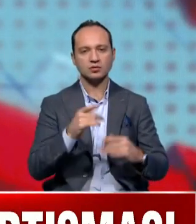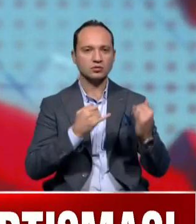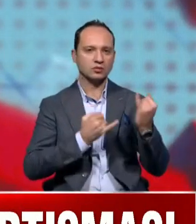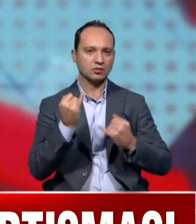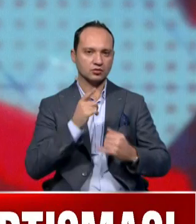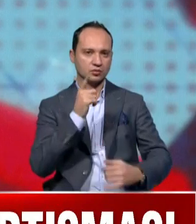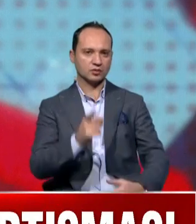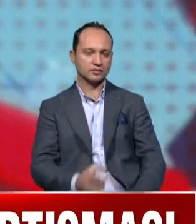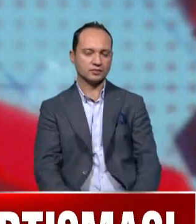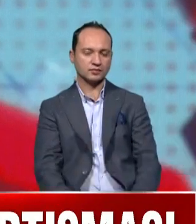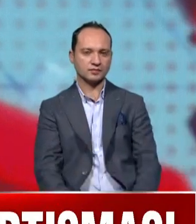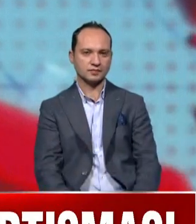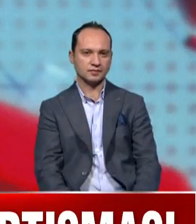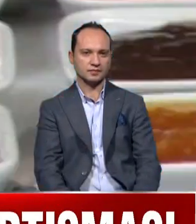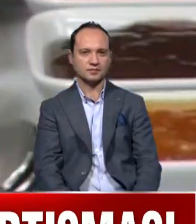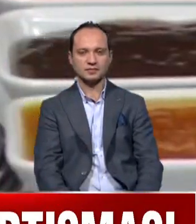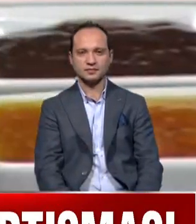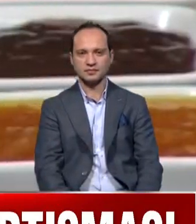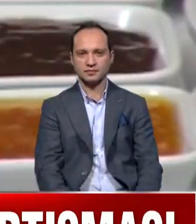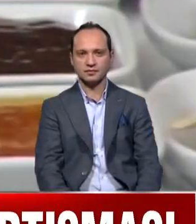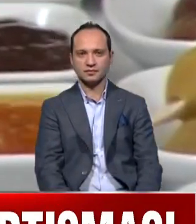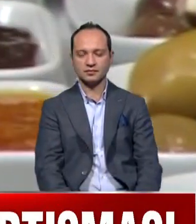getiren o tartışma.